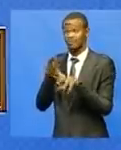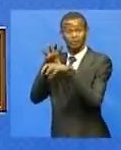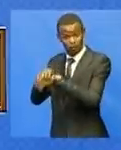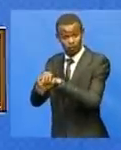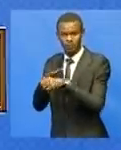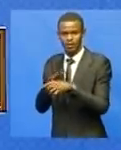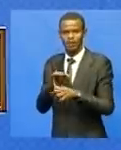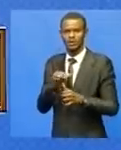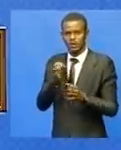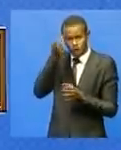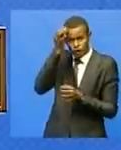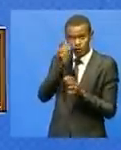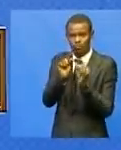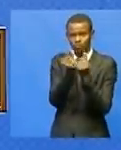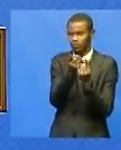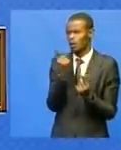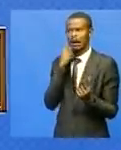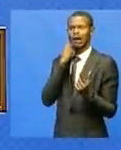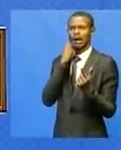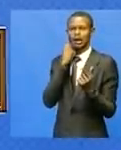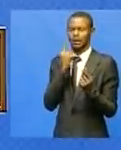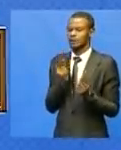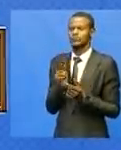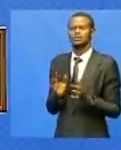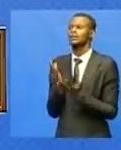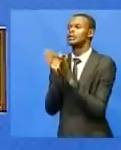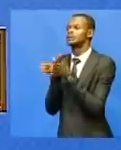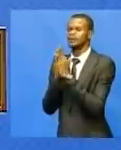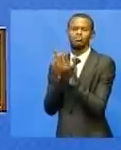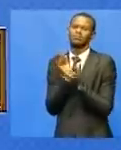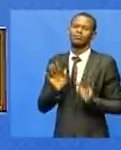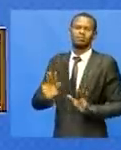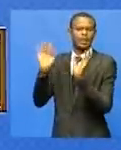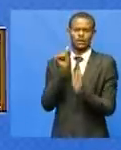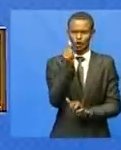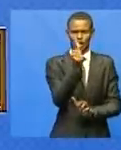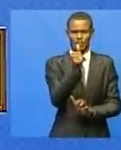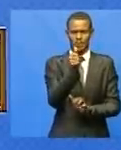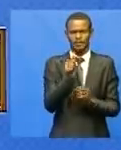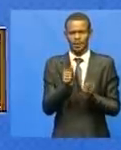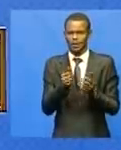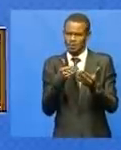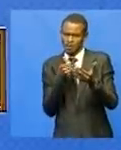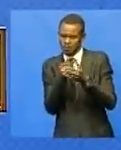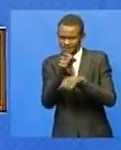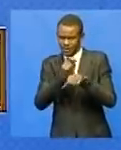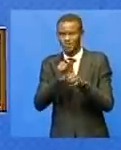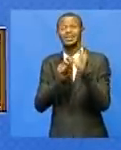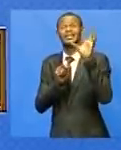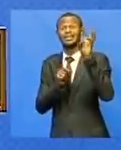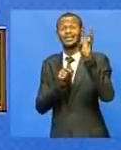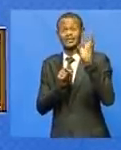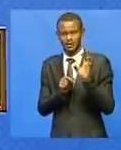armées. Sur l'axe Masisi Centre, 6 localités ont été conquises, dont Singa, Embe et